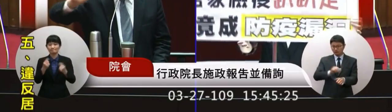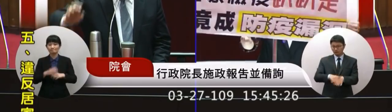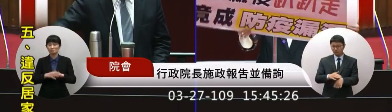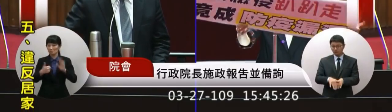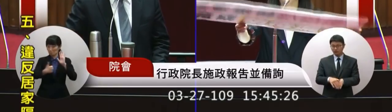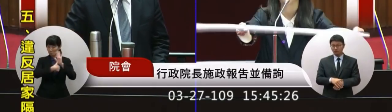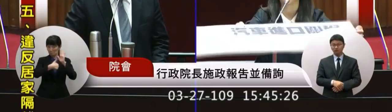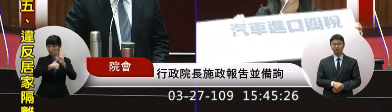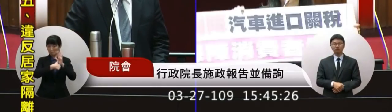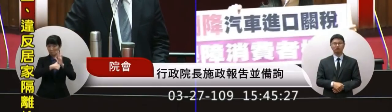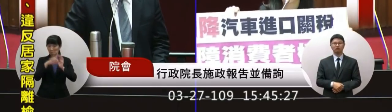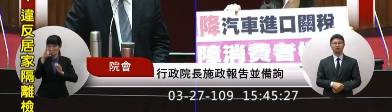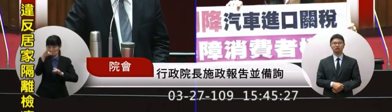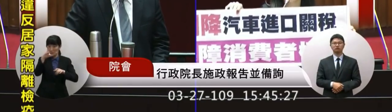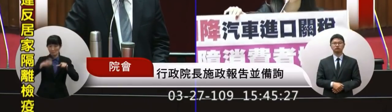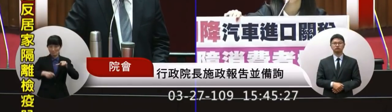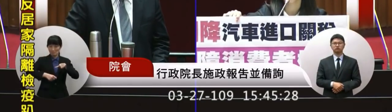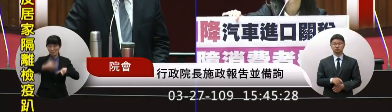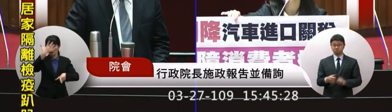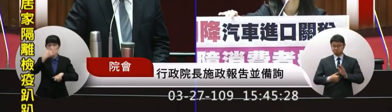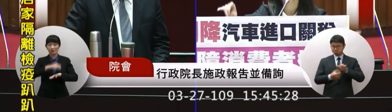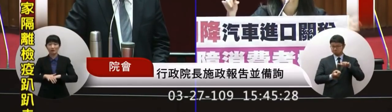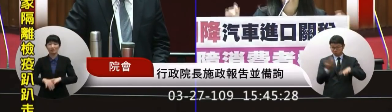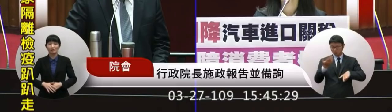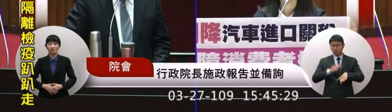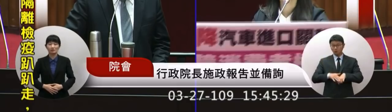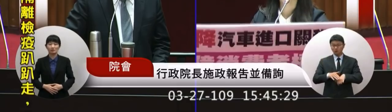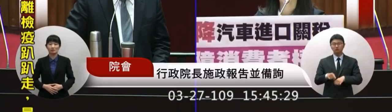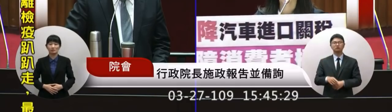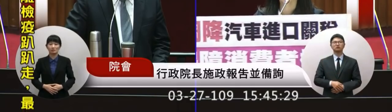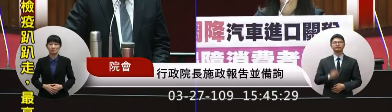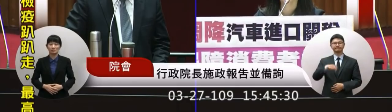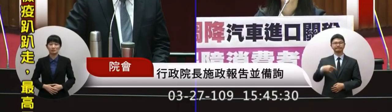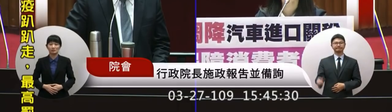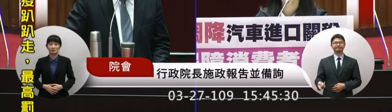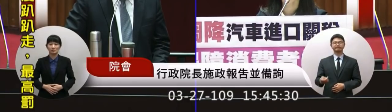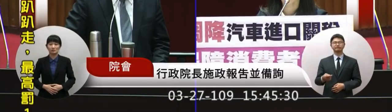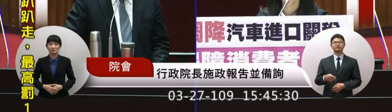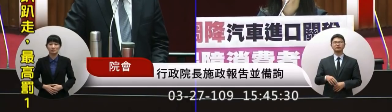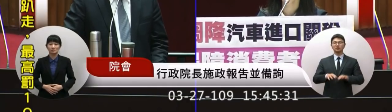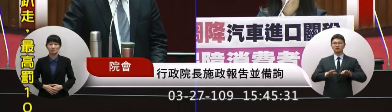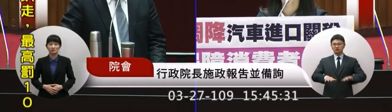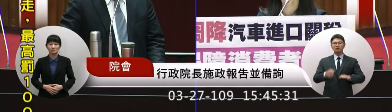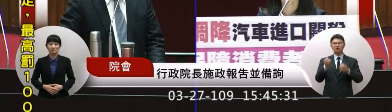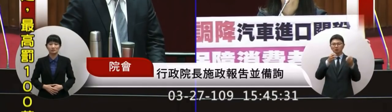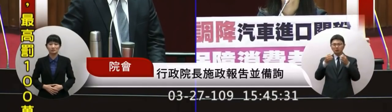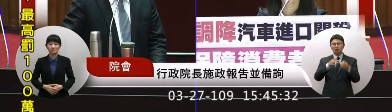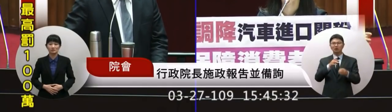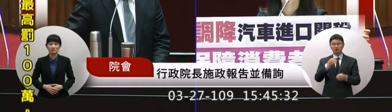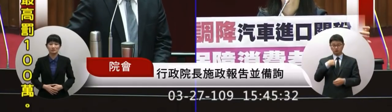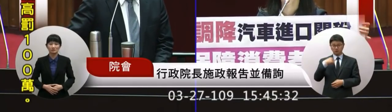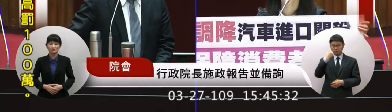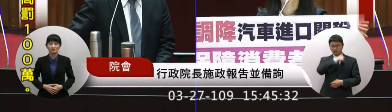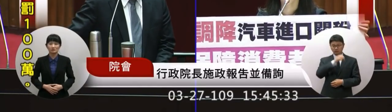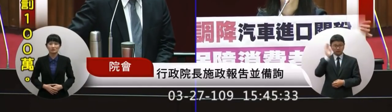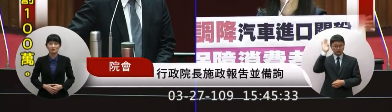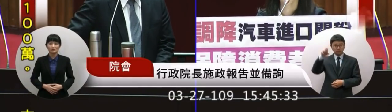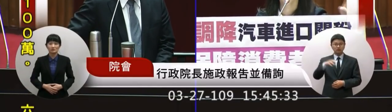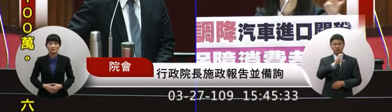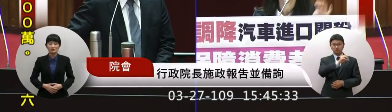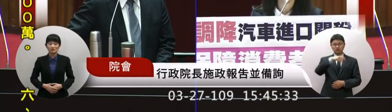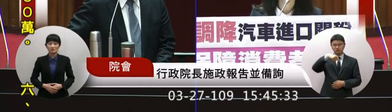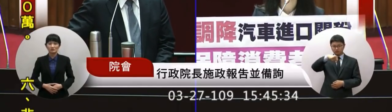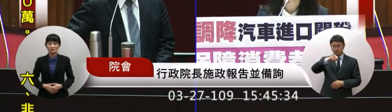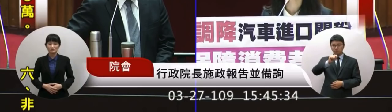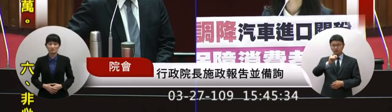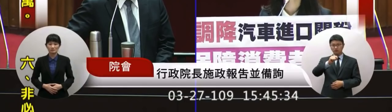姓名等等都会。 好，公布姓名。那下一个呢？其实今天有在讨论说台湾未来是不是要加入 CPTPP